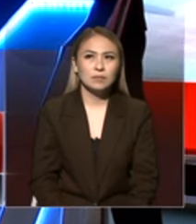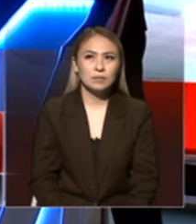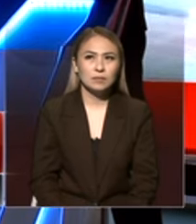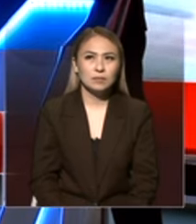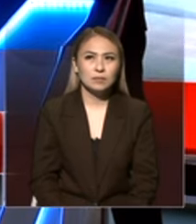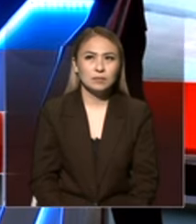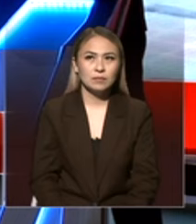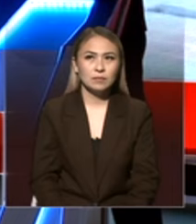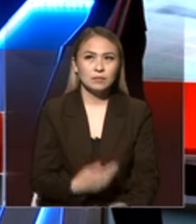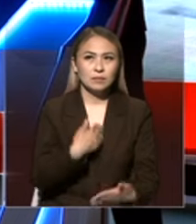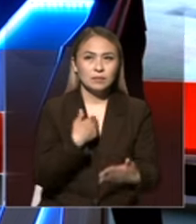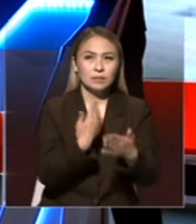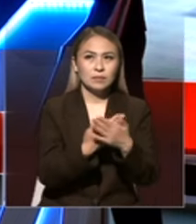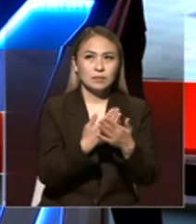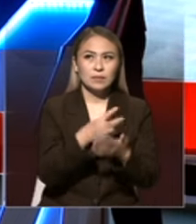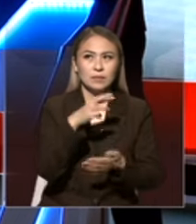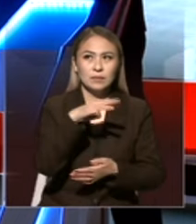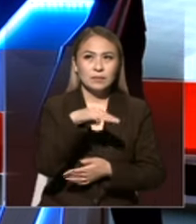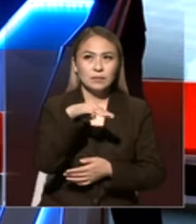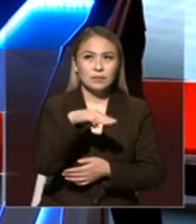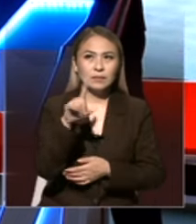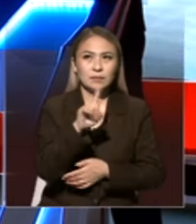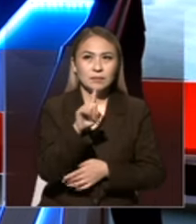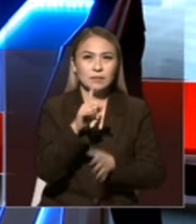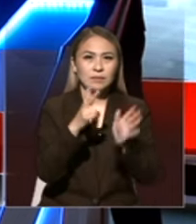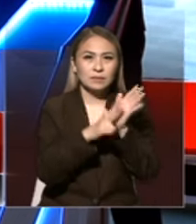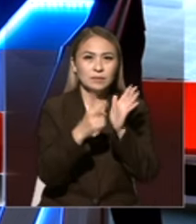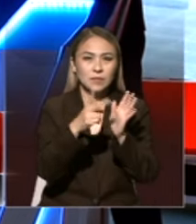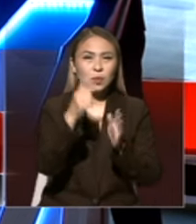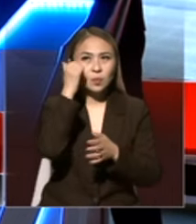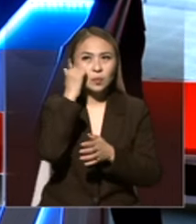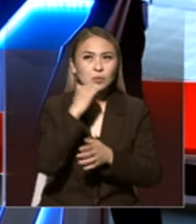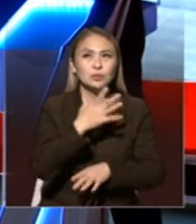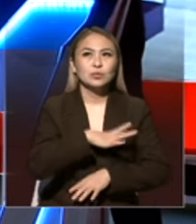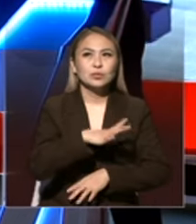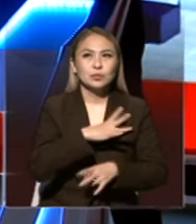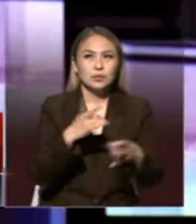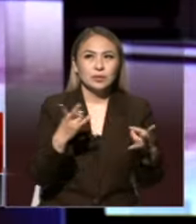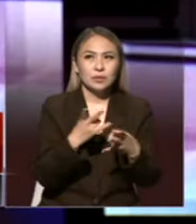соған таң қалам, соған мұйым жетпейді бар ғой, шынше. Шын, енді мен енді